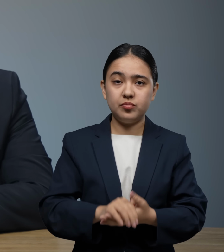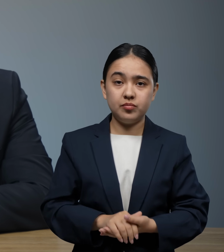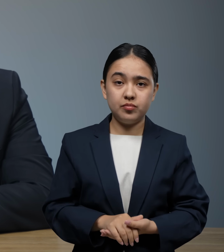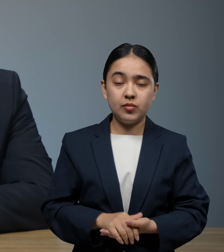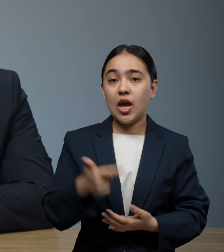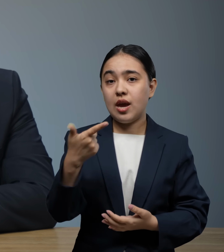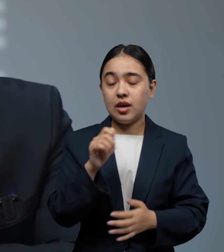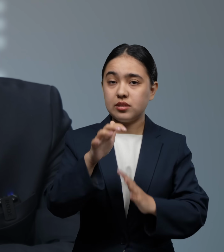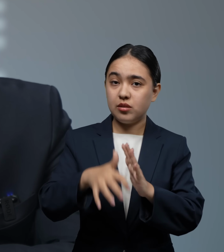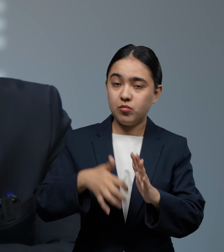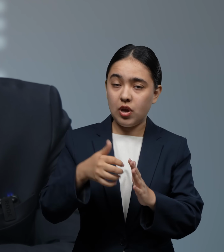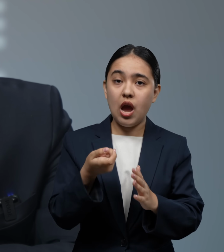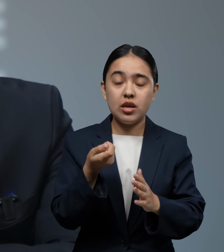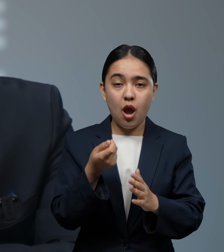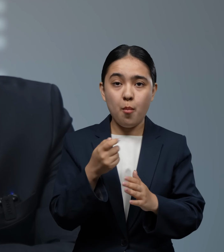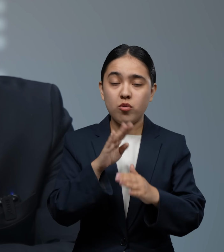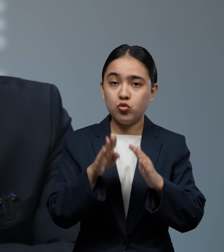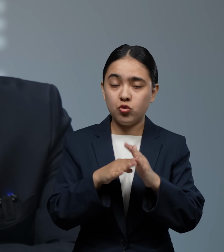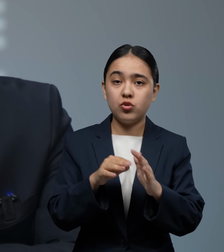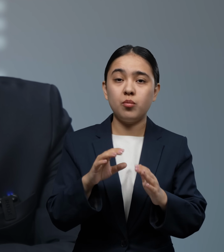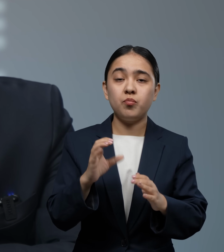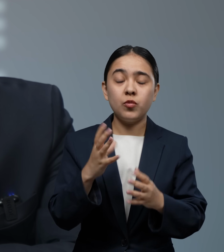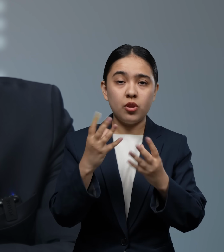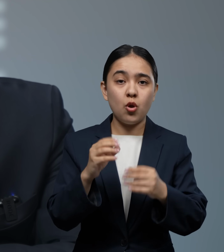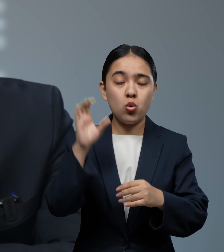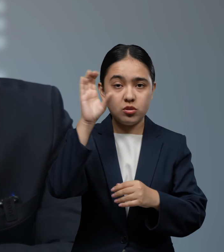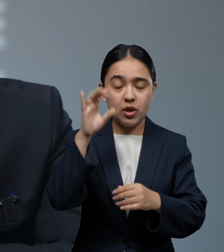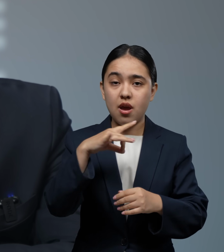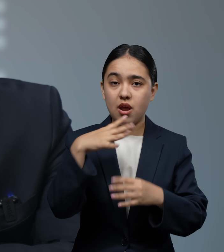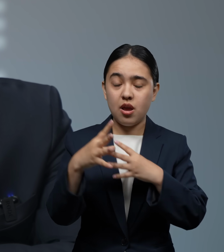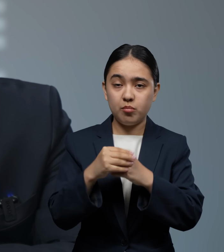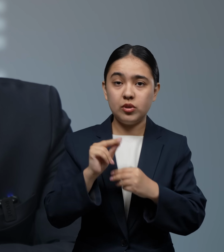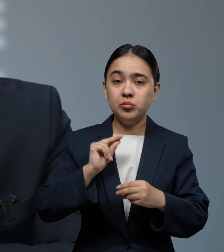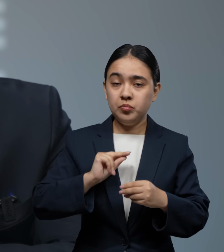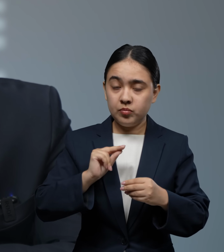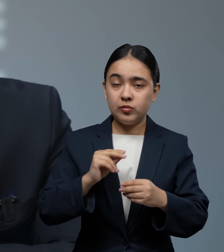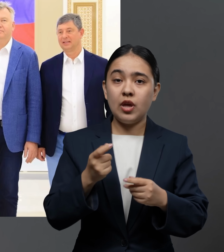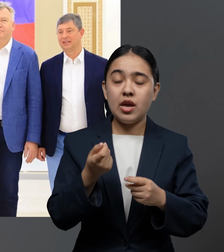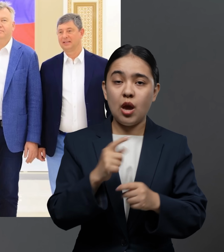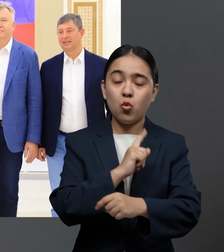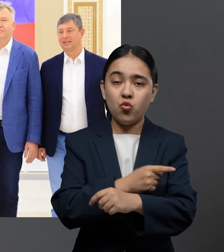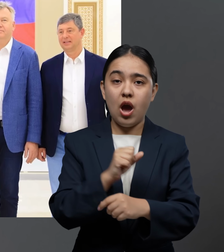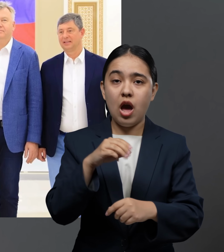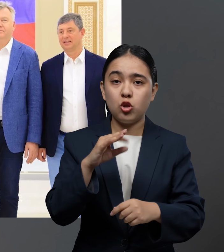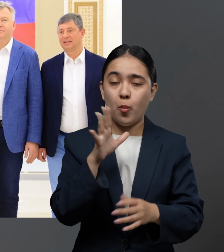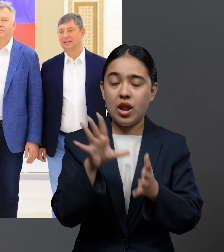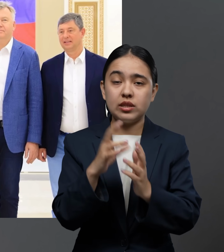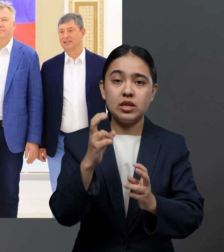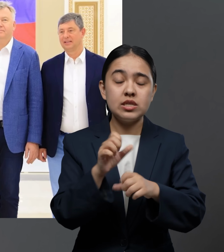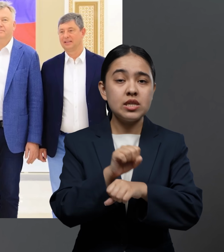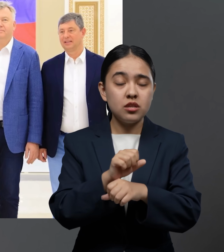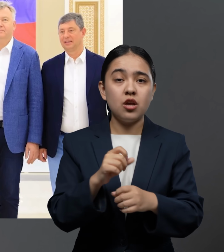qiyin. Gaz qazib olish kamayishi fonida chorshanba kuni O'zbekistonda Rossiya bilan hamkorlikda kam quvvatli atom